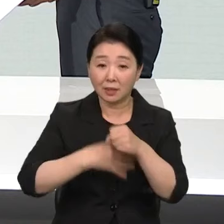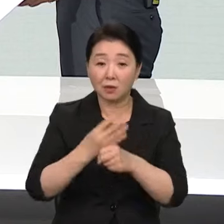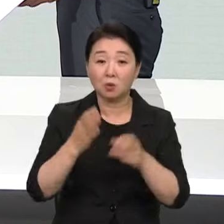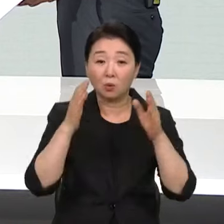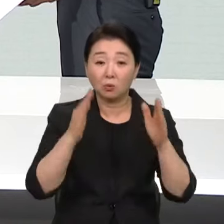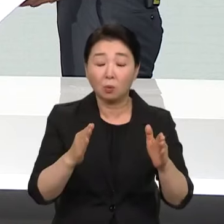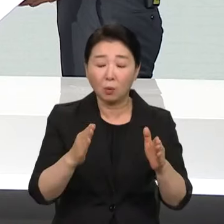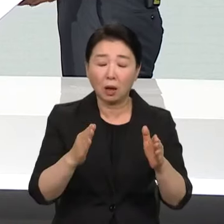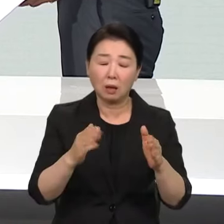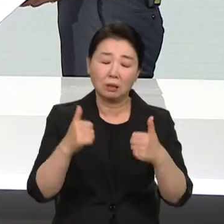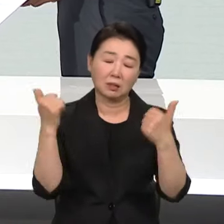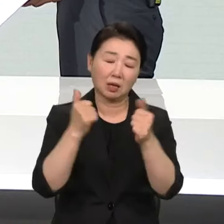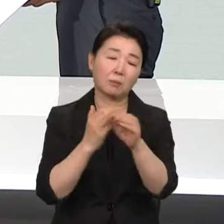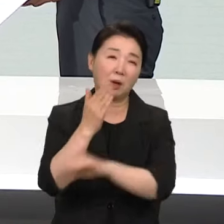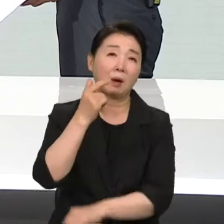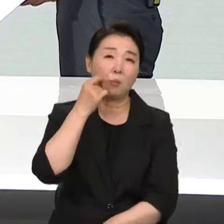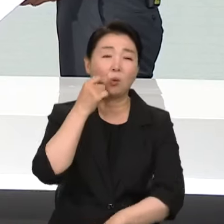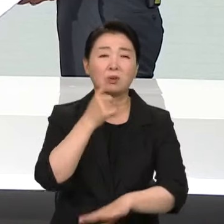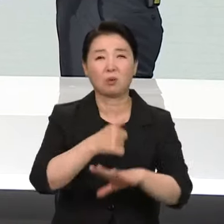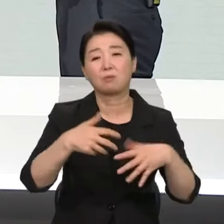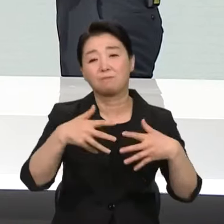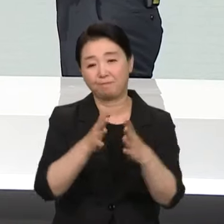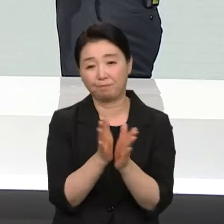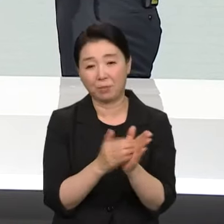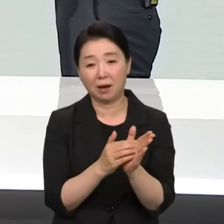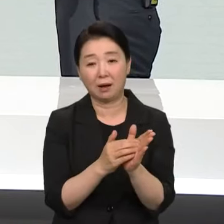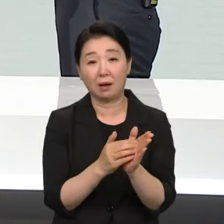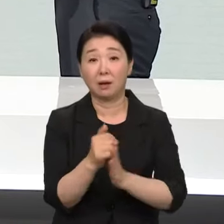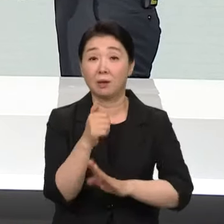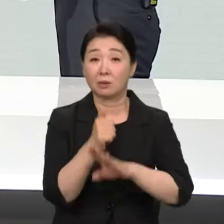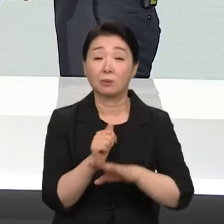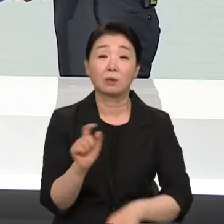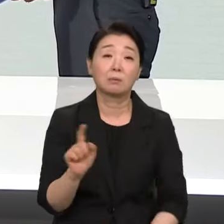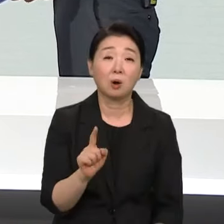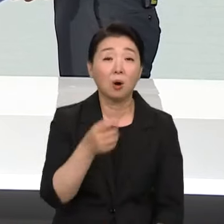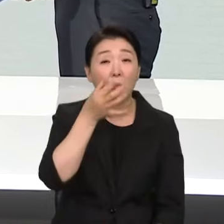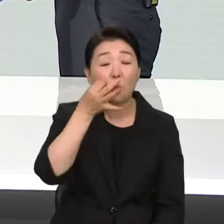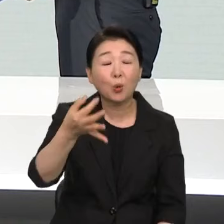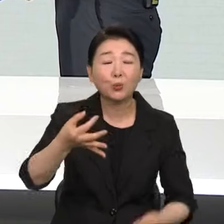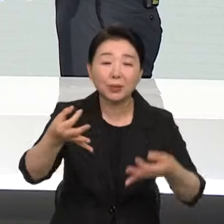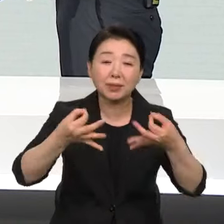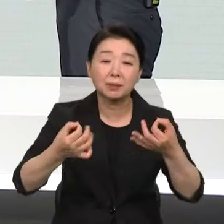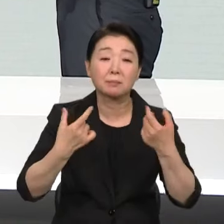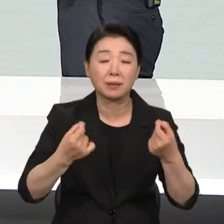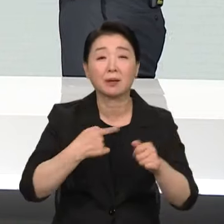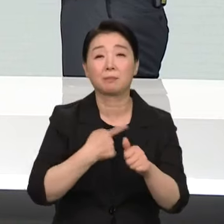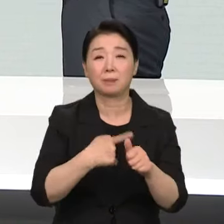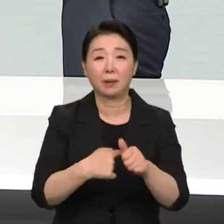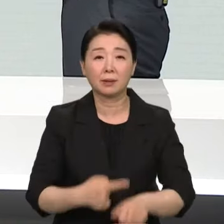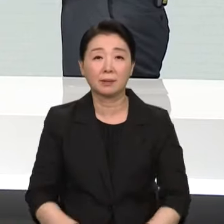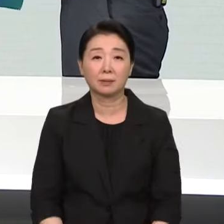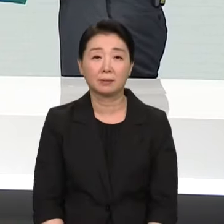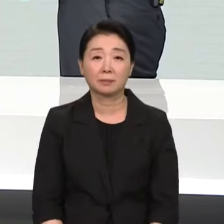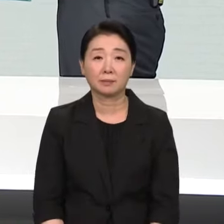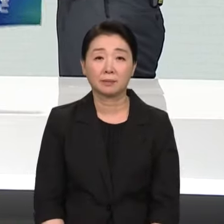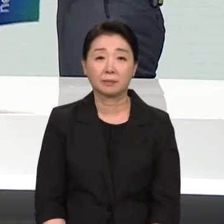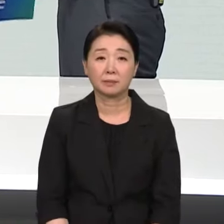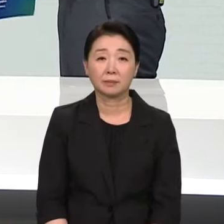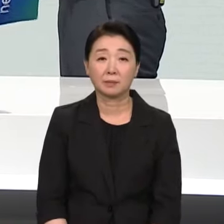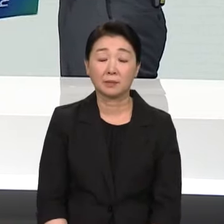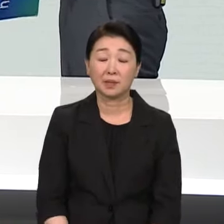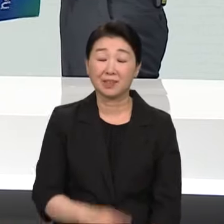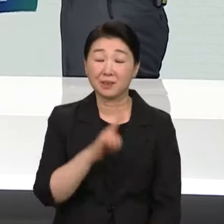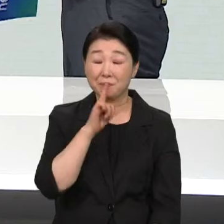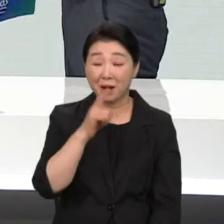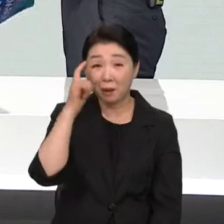상임이 문턱도 넘지 못하고 폐기가 됐습니다 그러다 보니 결과적으로 보여주기 시간 냐라는 비판을 받고 있는 건데 이런 논란을